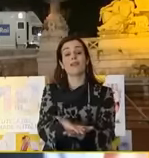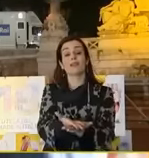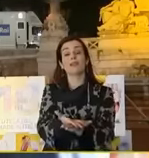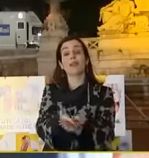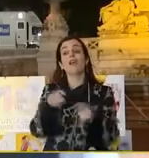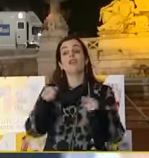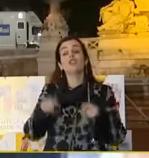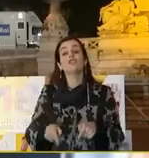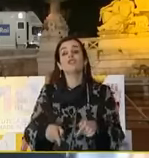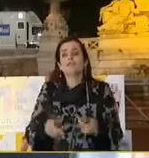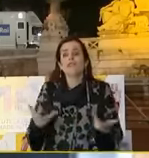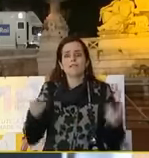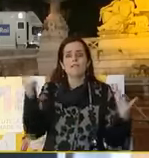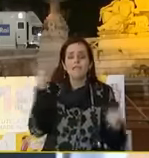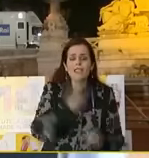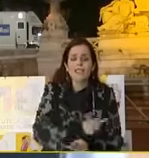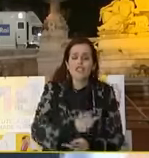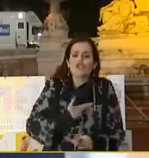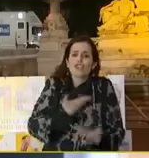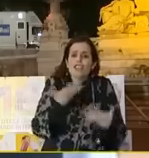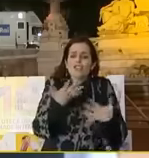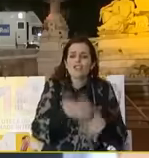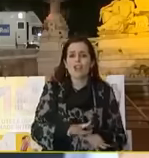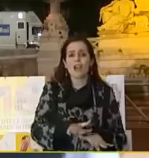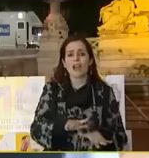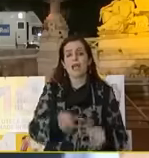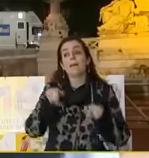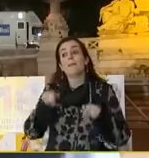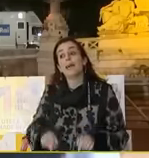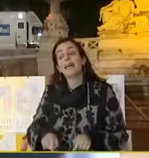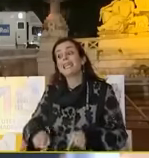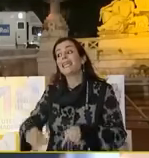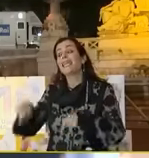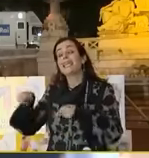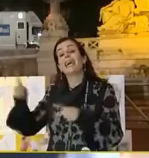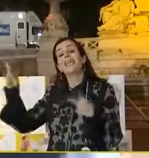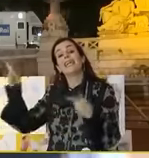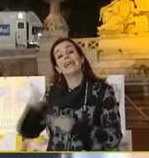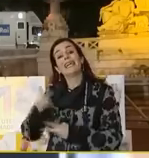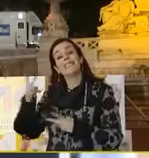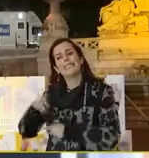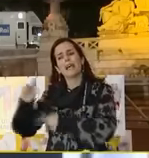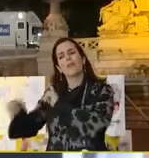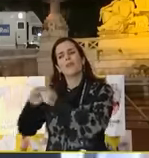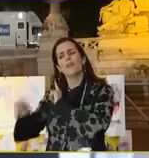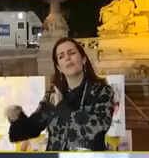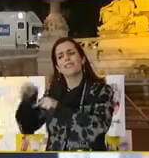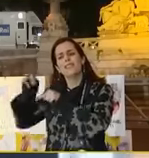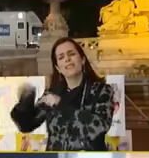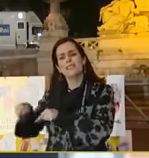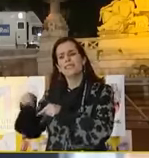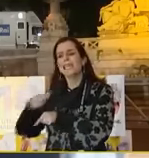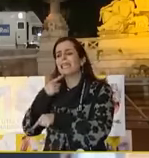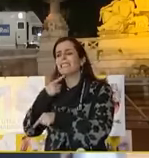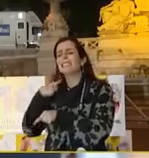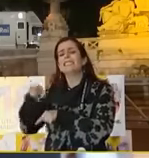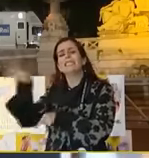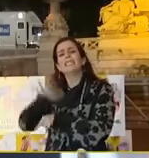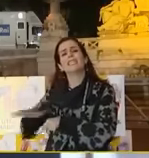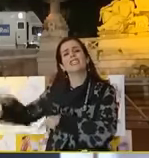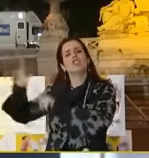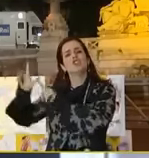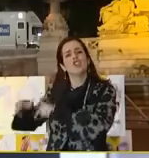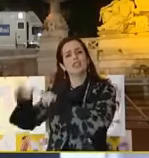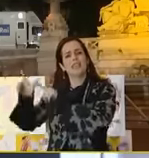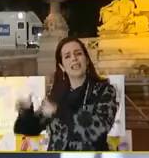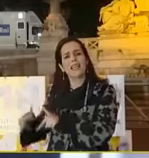ma che la volontà politica di questa maggioranza che è stata in questi 5 anni al governo della Regione Lazio ha